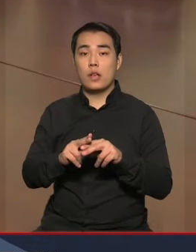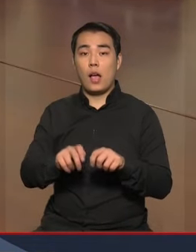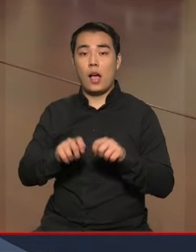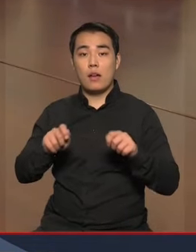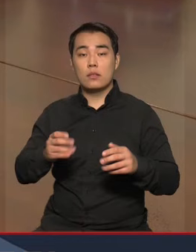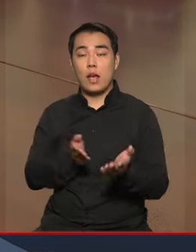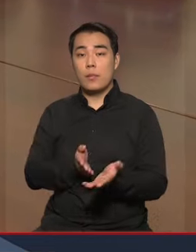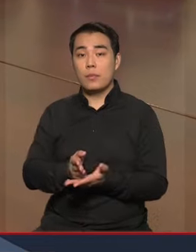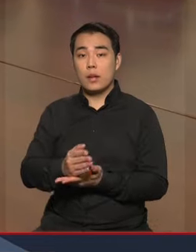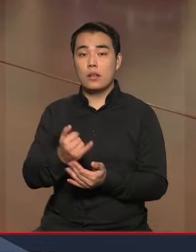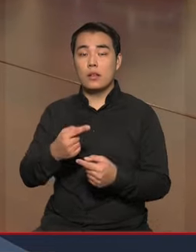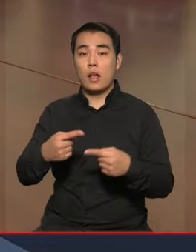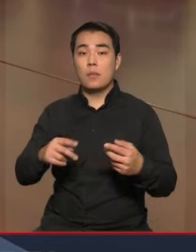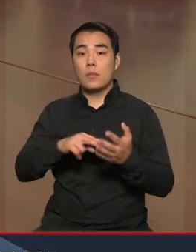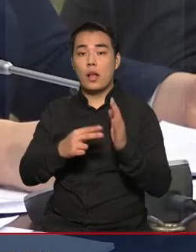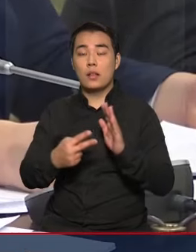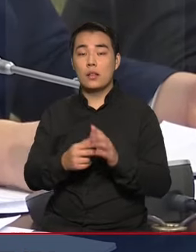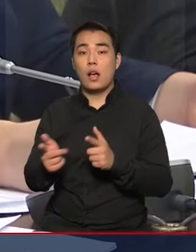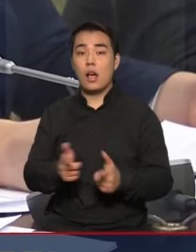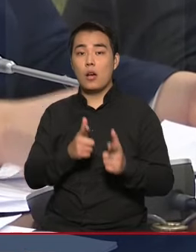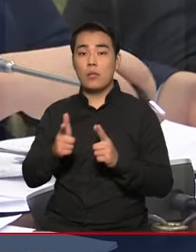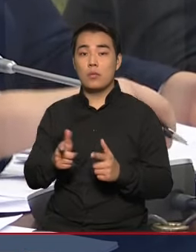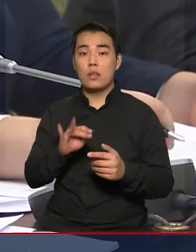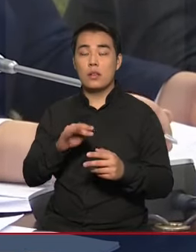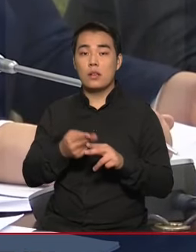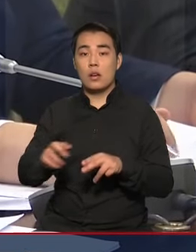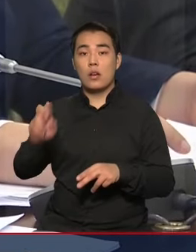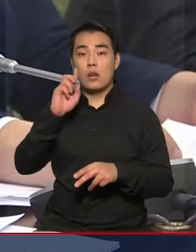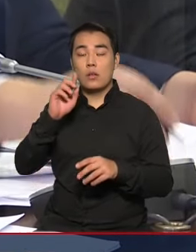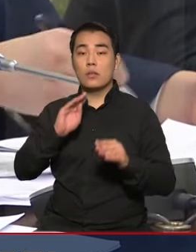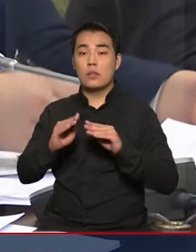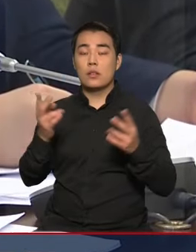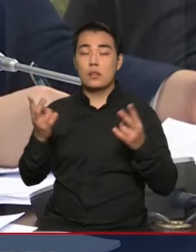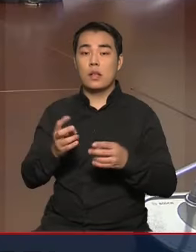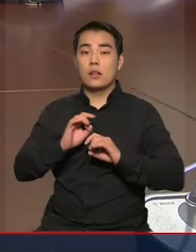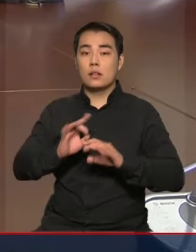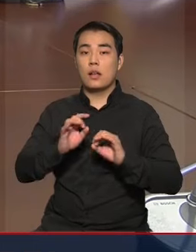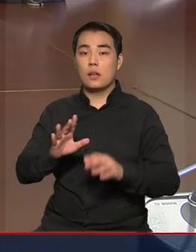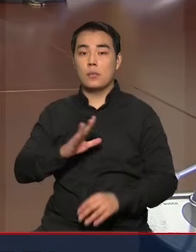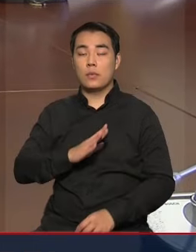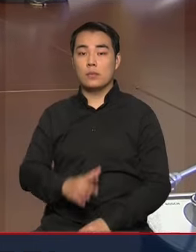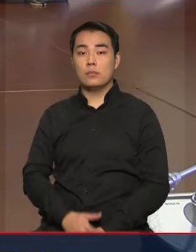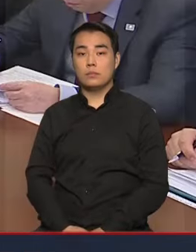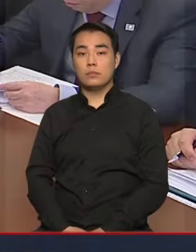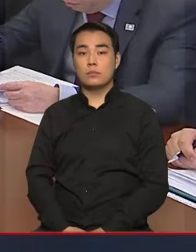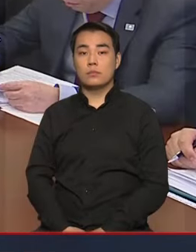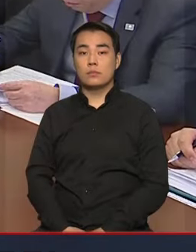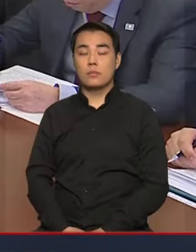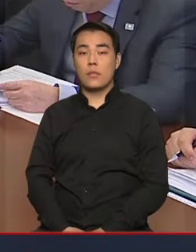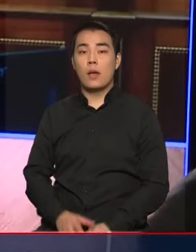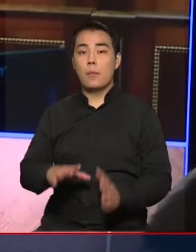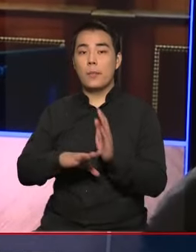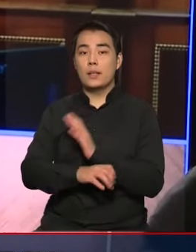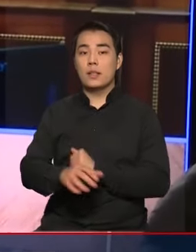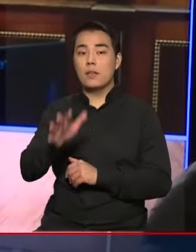арттыруға бағытталған кешенді жоспар әзірлеп, оларды үкімет арқылы бекіту қажет екендігін атап өтті. Соңғы